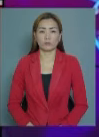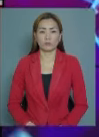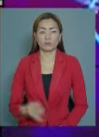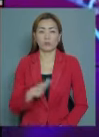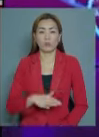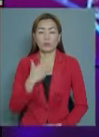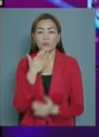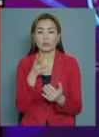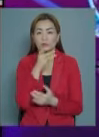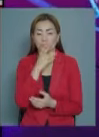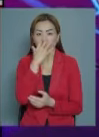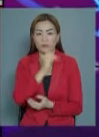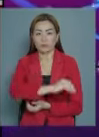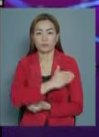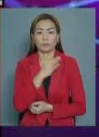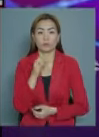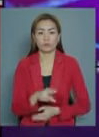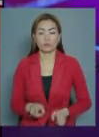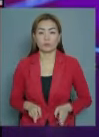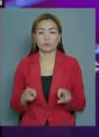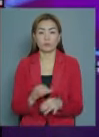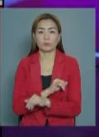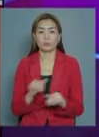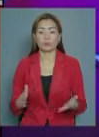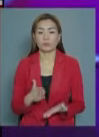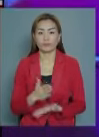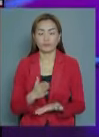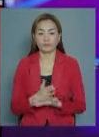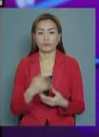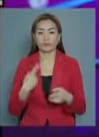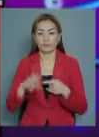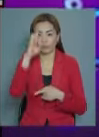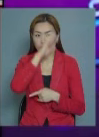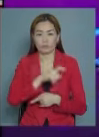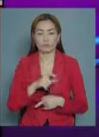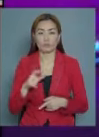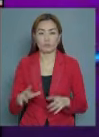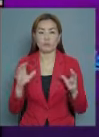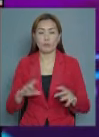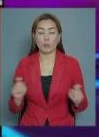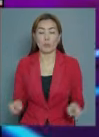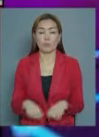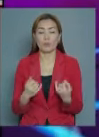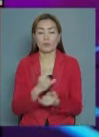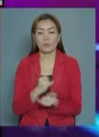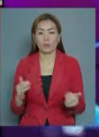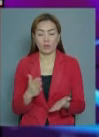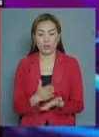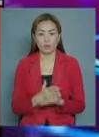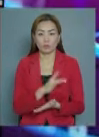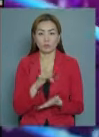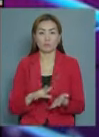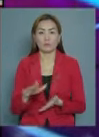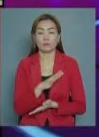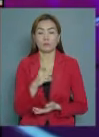Өңірде соңғы уақытта шетелдіктер тарапынан қылмыстар көптеп орын алуда. Өзге мемлекет азаматтары заңсыздыққа жиі жол береді. Қала